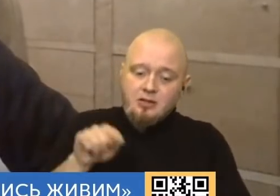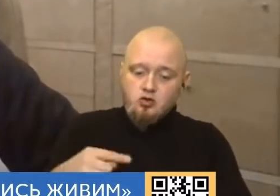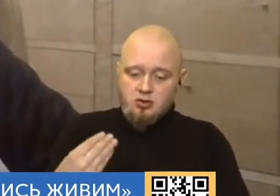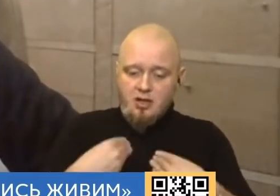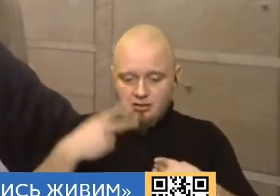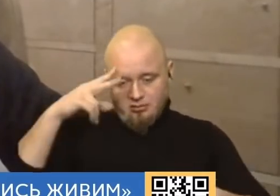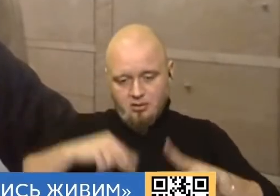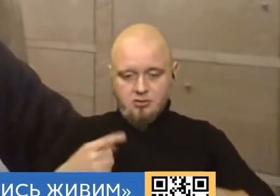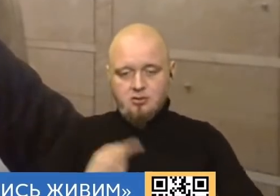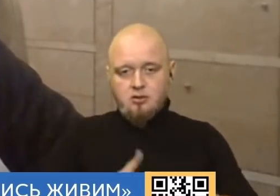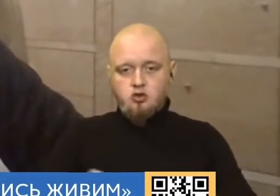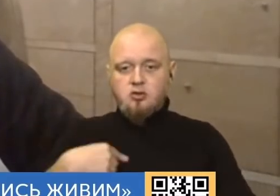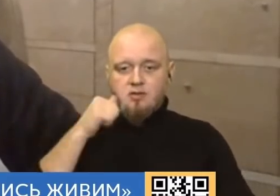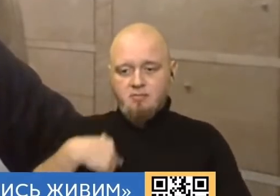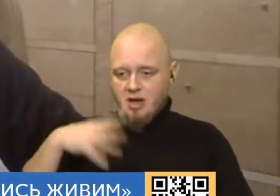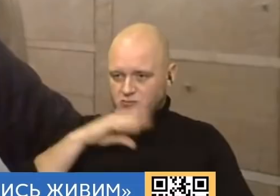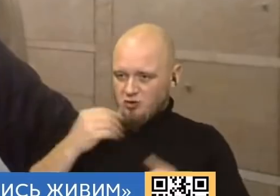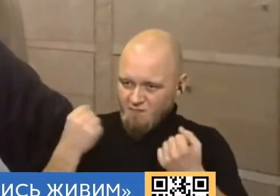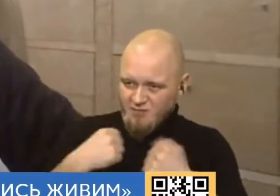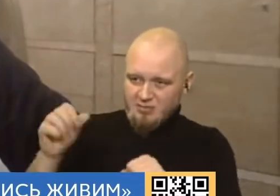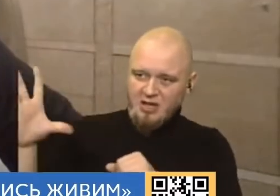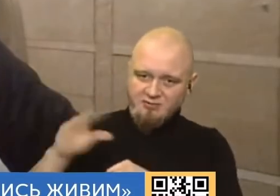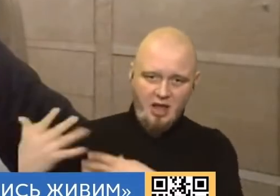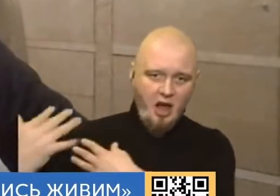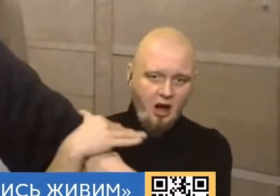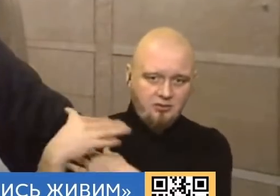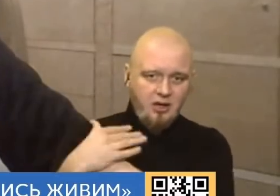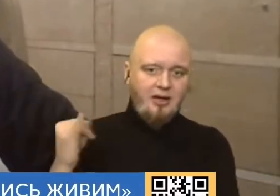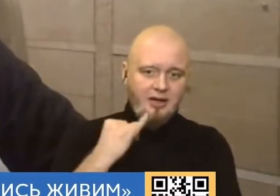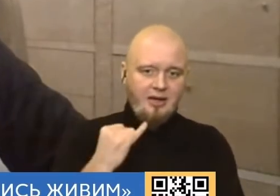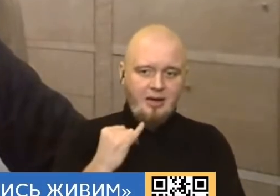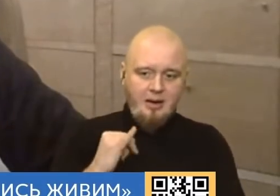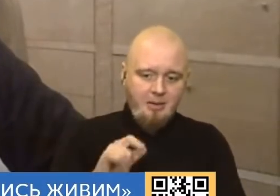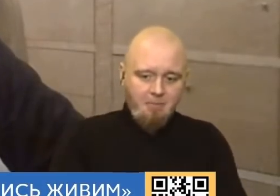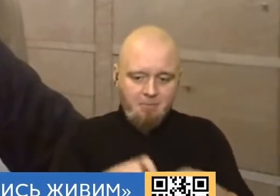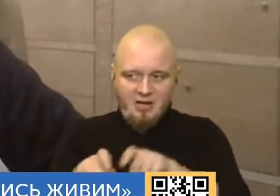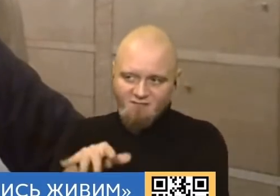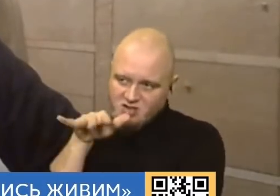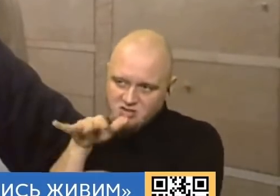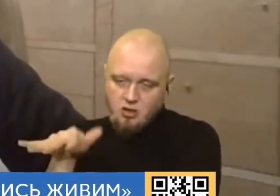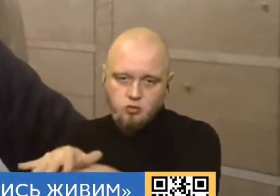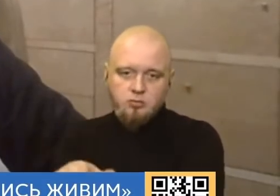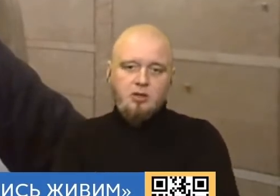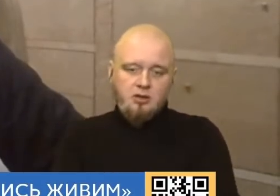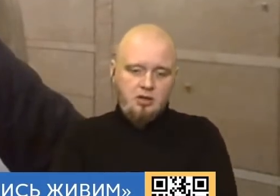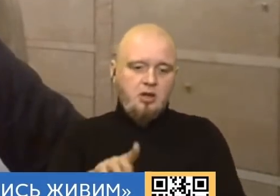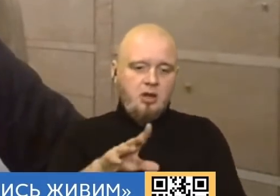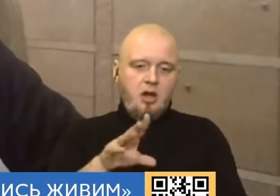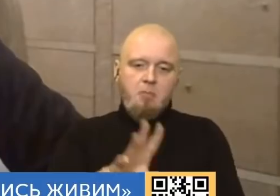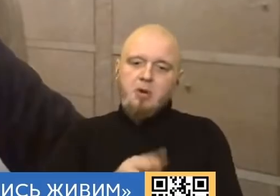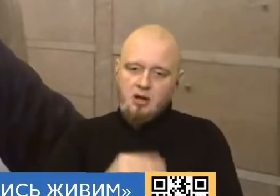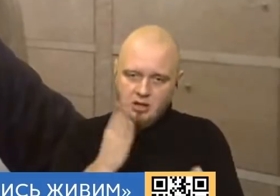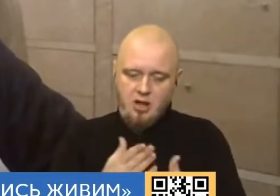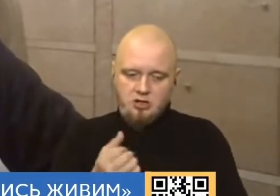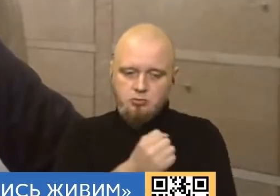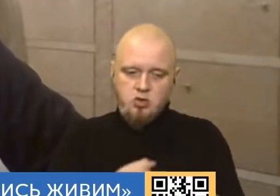що завтра ми зможемо не тільки відбити всі атаки, але і перейти у наступ. І такі приклади вже є, наші Збройні Сили це